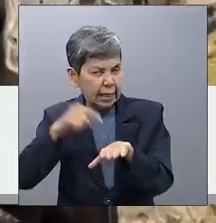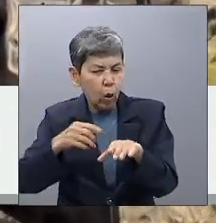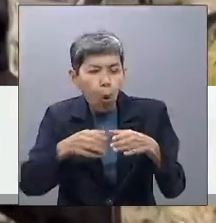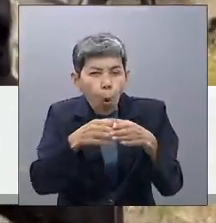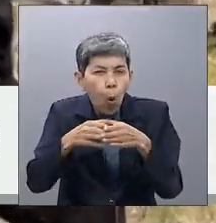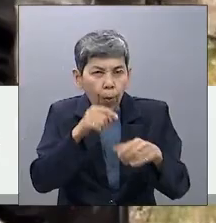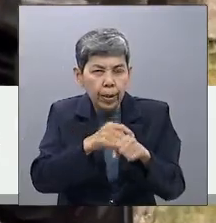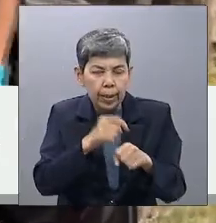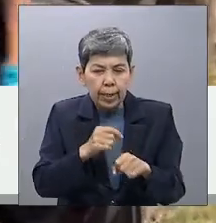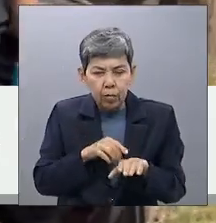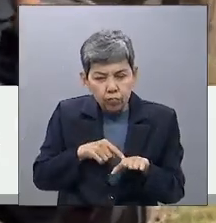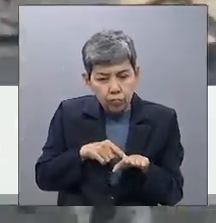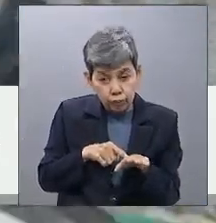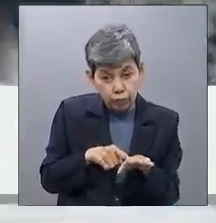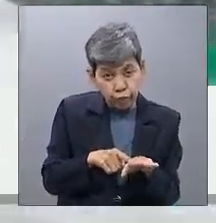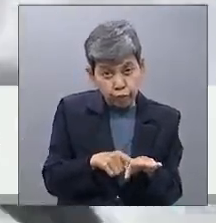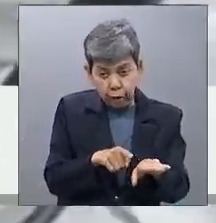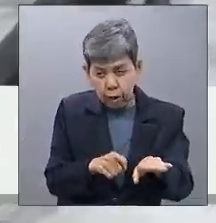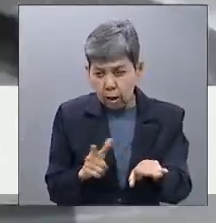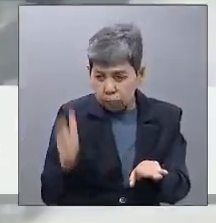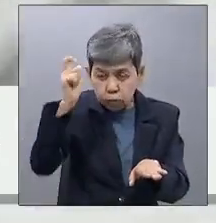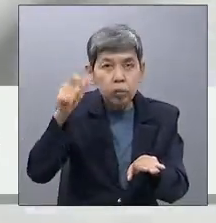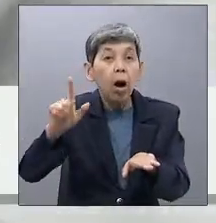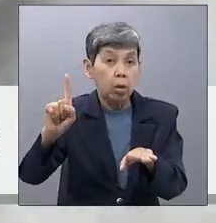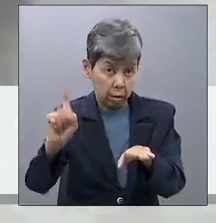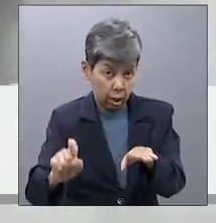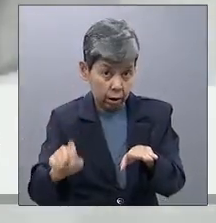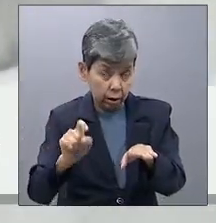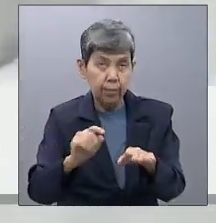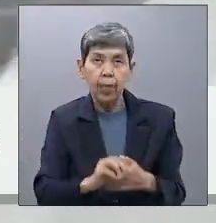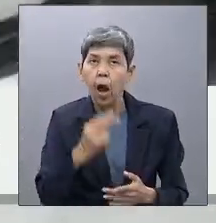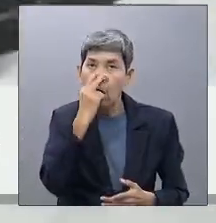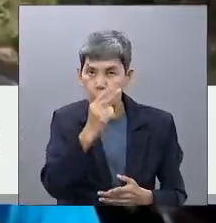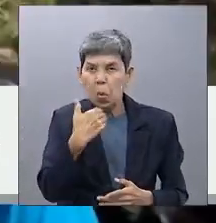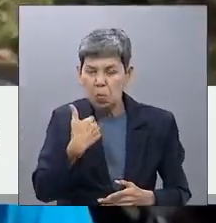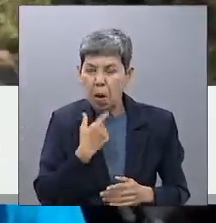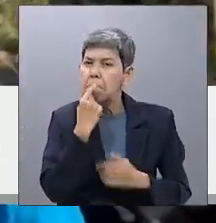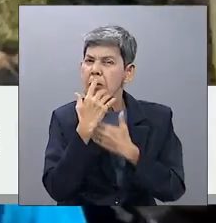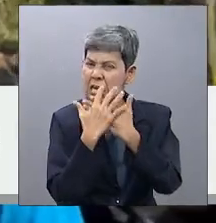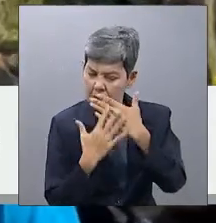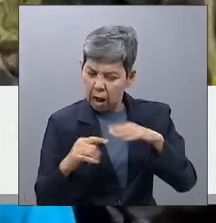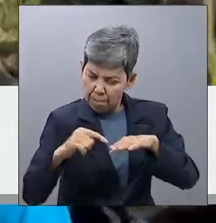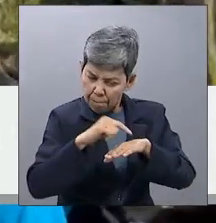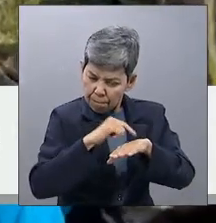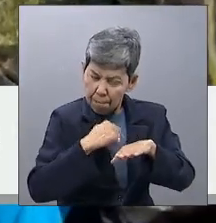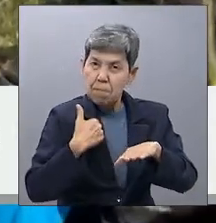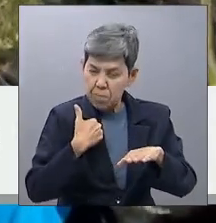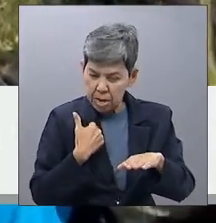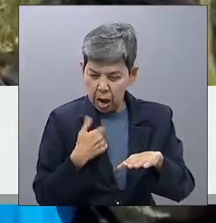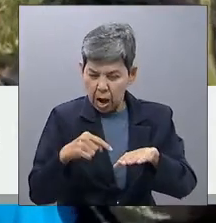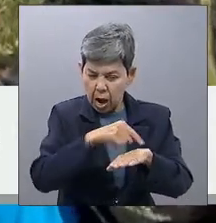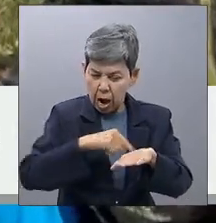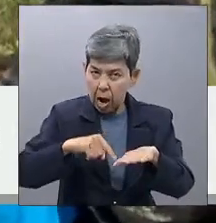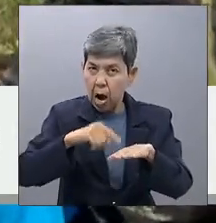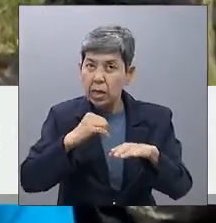ผู้ก่อเหตุใช้เป็นยานพาหนะในการก่อเหตุได้นะคะโดยในเบื้องต้นเนี่ยคราบเลือดหลายจุดในรถที่